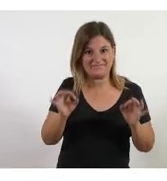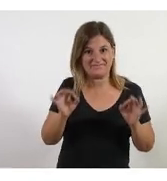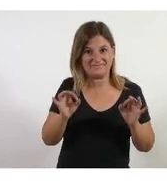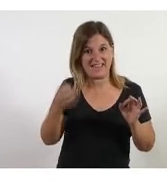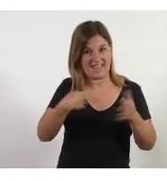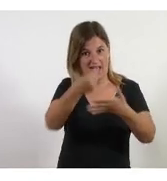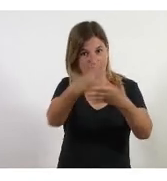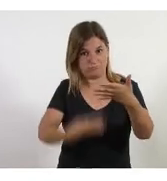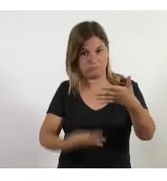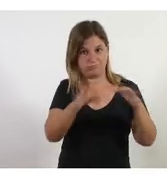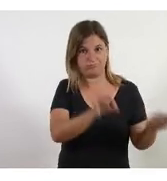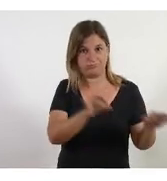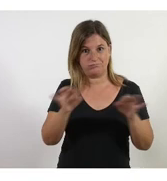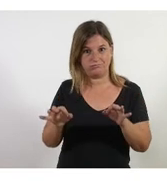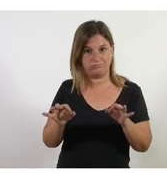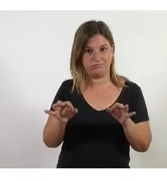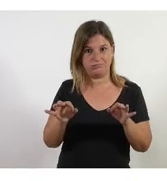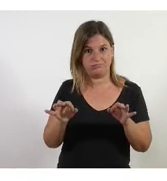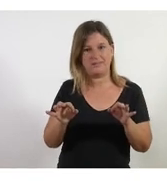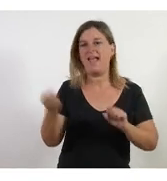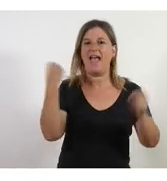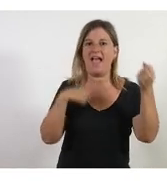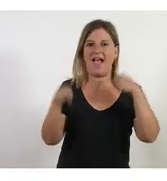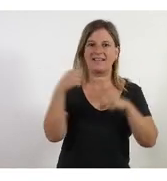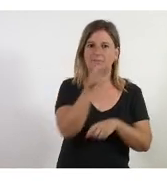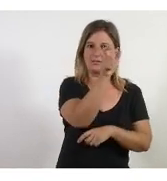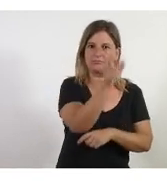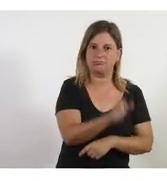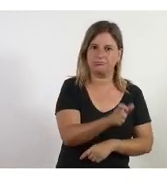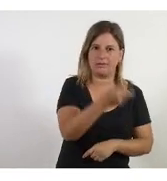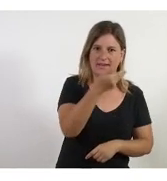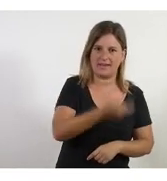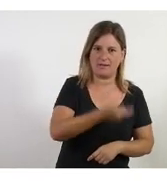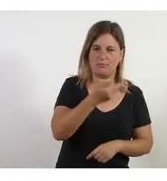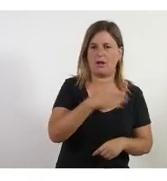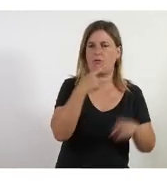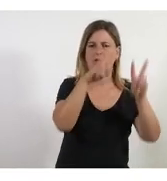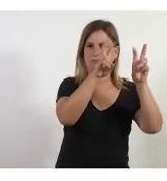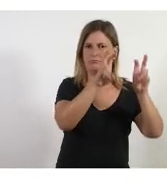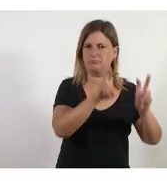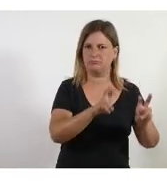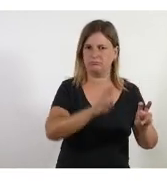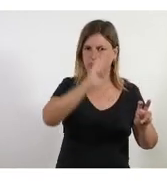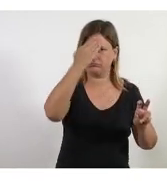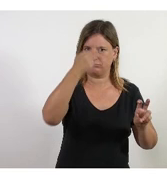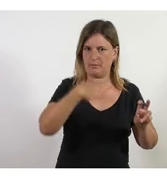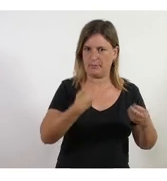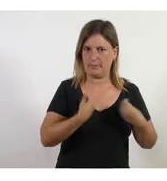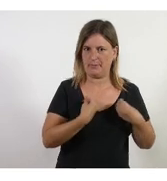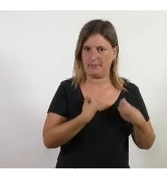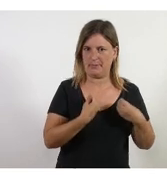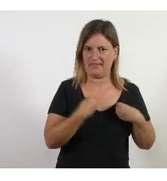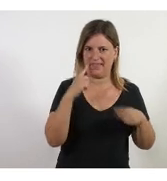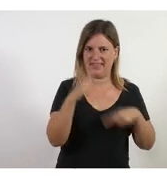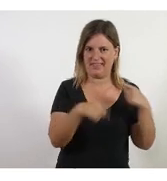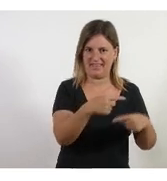Tenim la llista feta, no? Activitats que són importants, i activitats són capítols importants i rellevants en la meva vida, en el meu